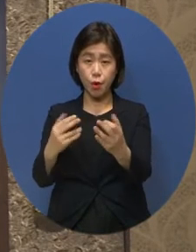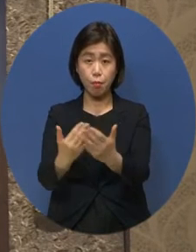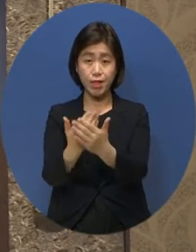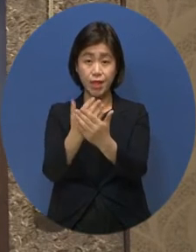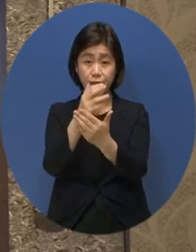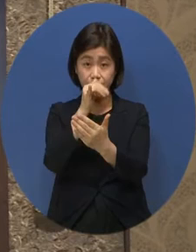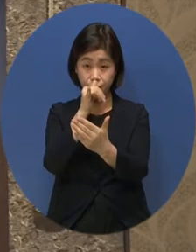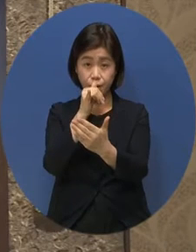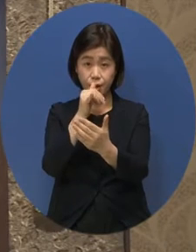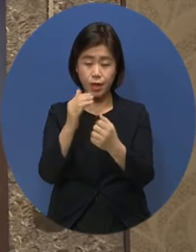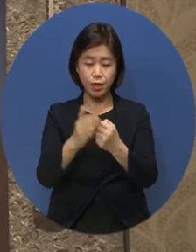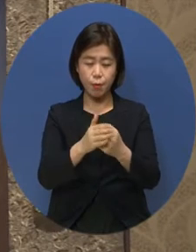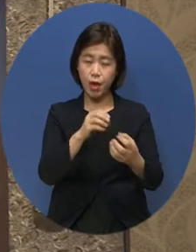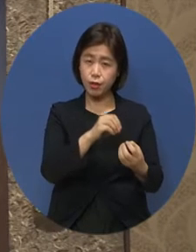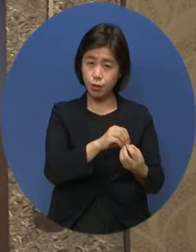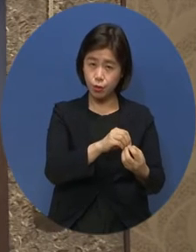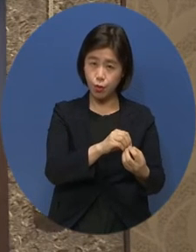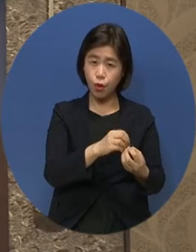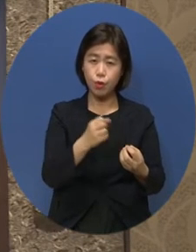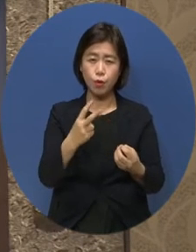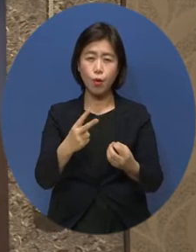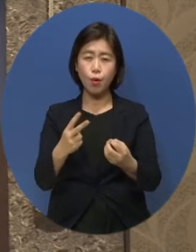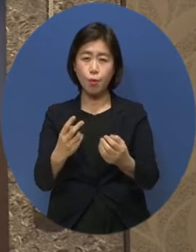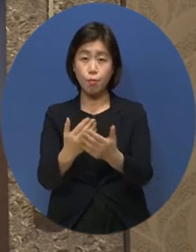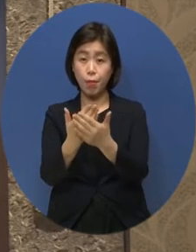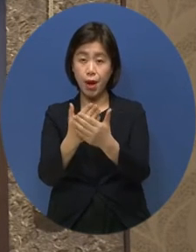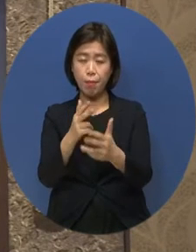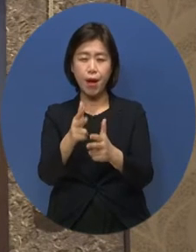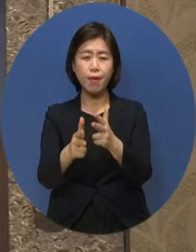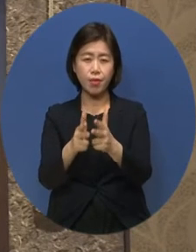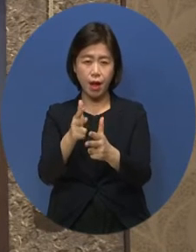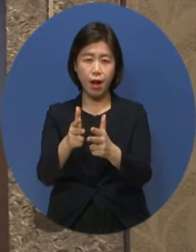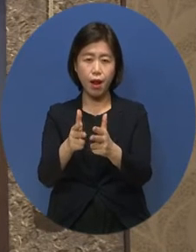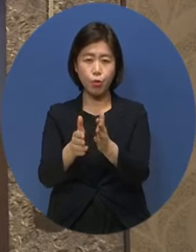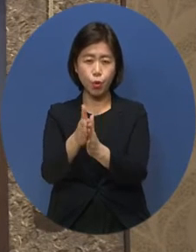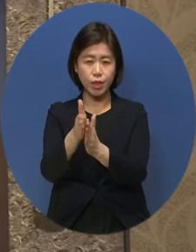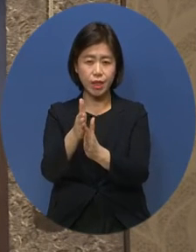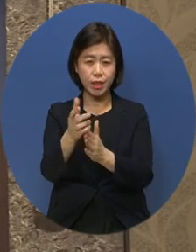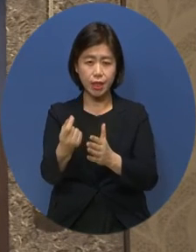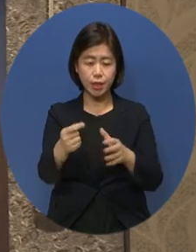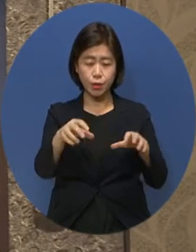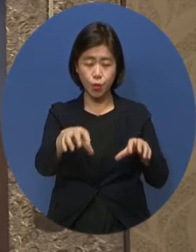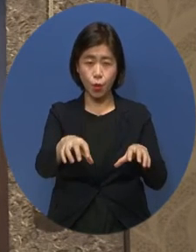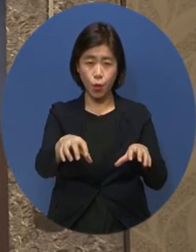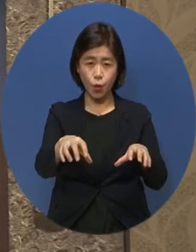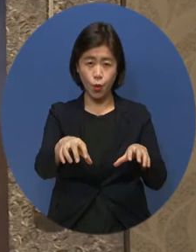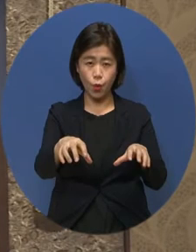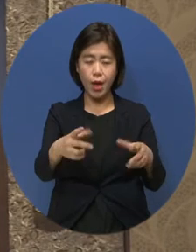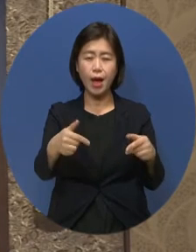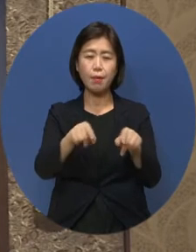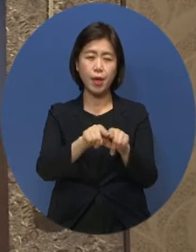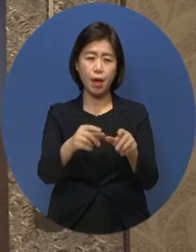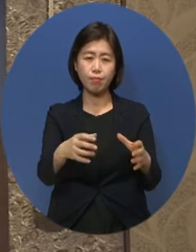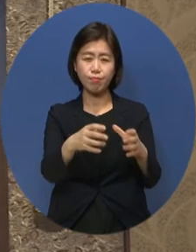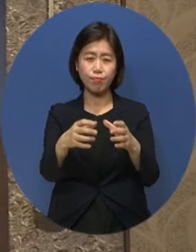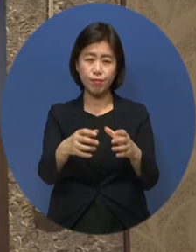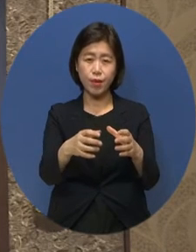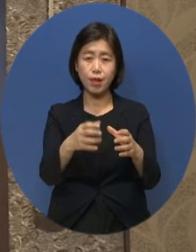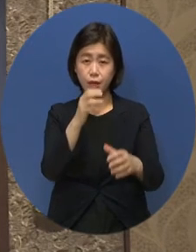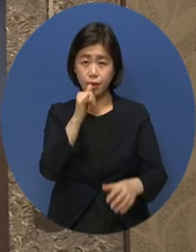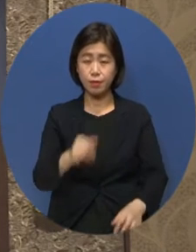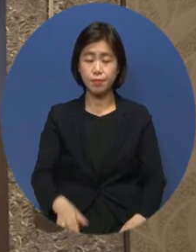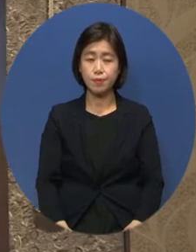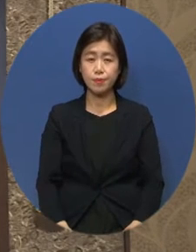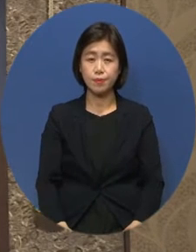어 기존의 이제 전통적인 세력과 또 산업화된 도시화된 지역의 함께 공존하고 있습니다 그런 지역의 특성도 있고